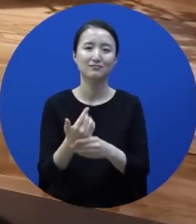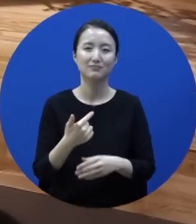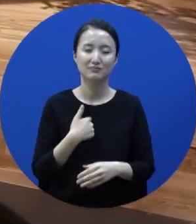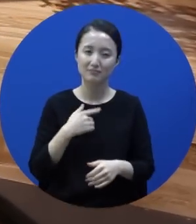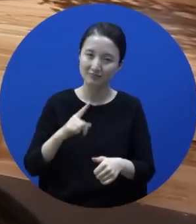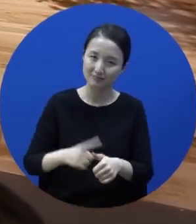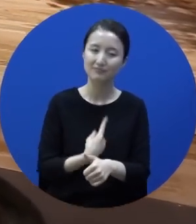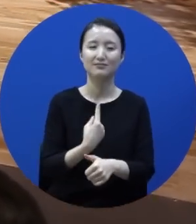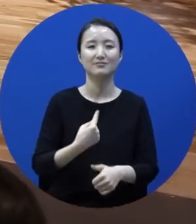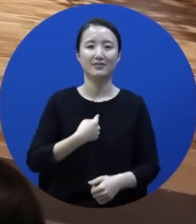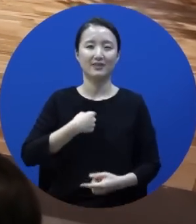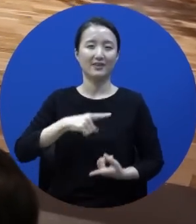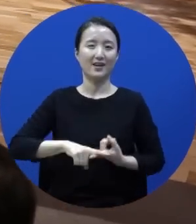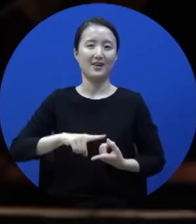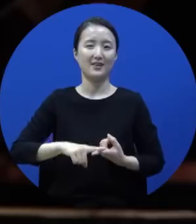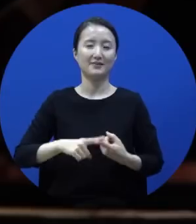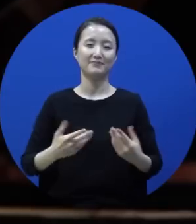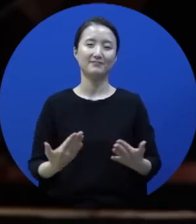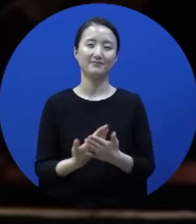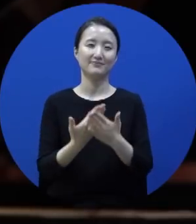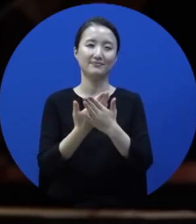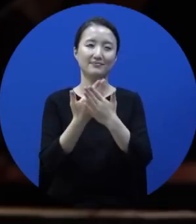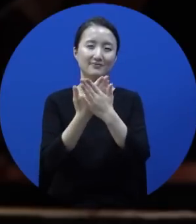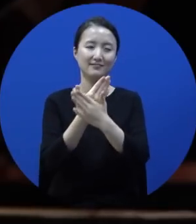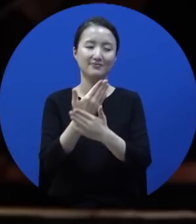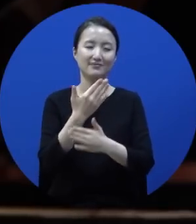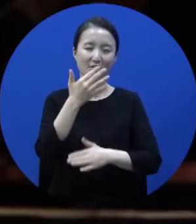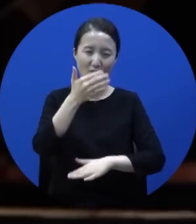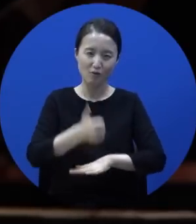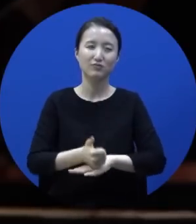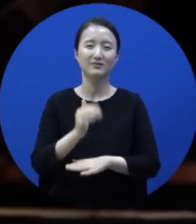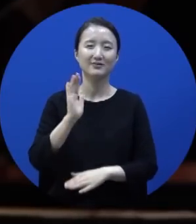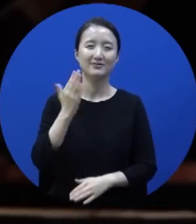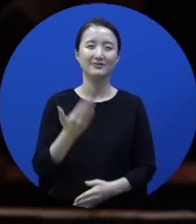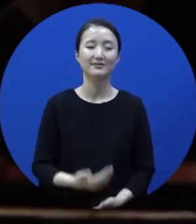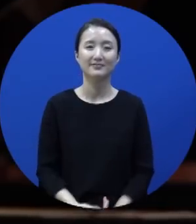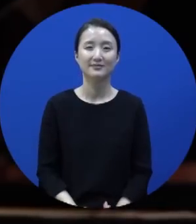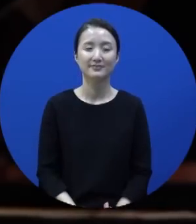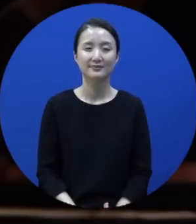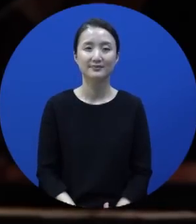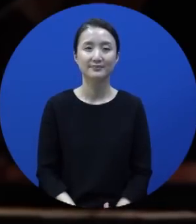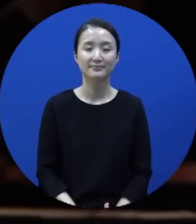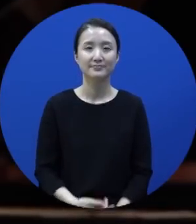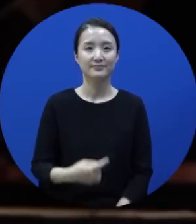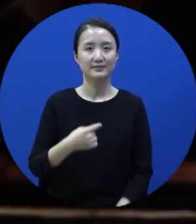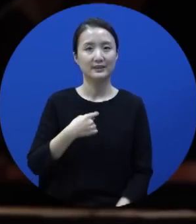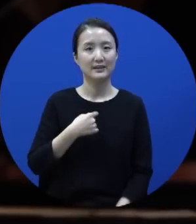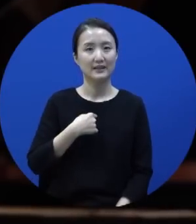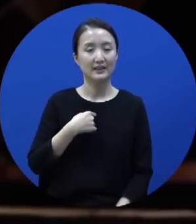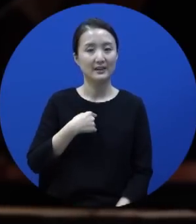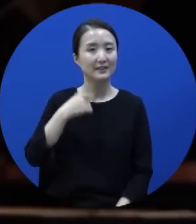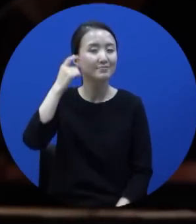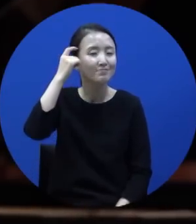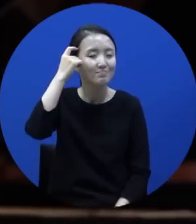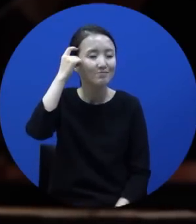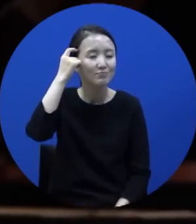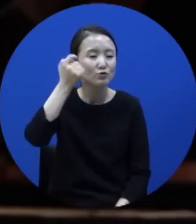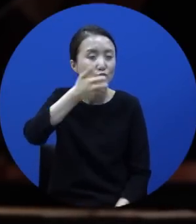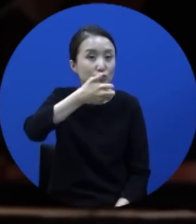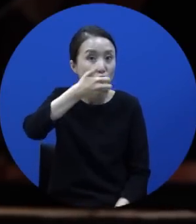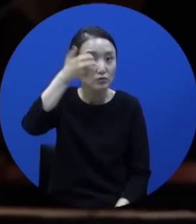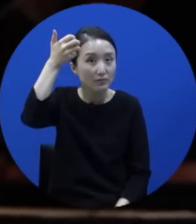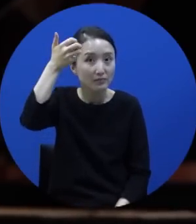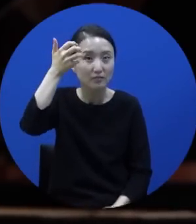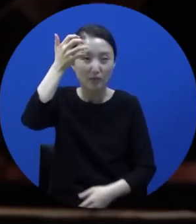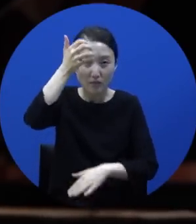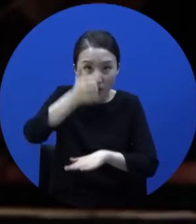되게 됐거든요. 그래서 제가 저의 소개를 할때 생각한 것을 현실로 만들고 기록을 통해 성장한다라고 소개를